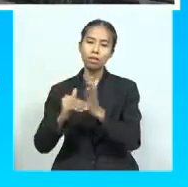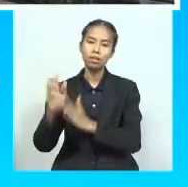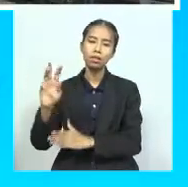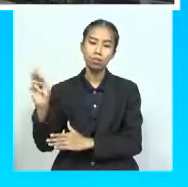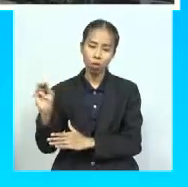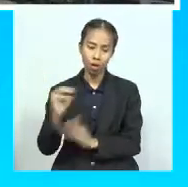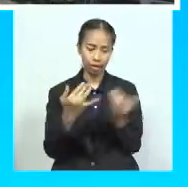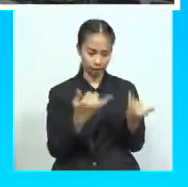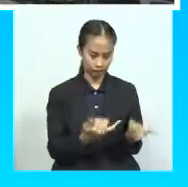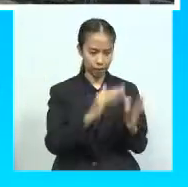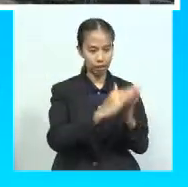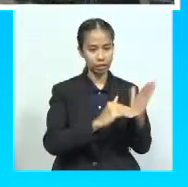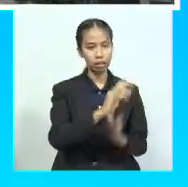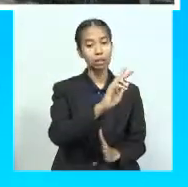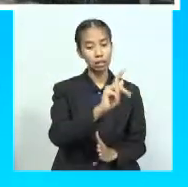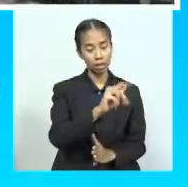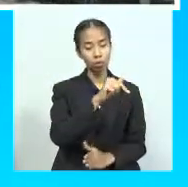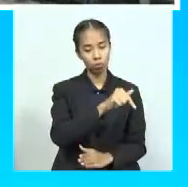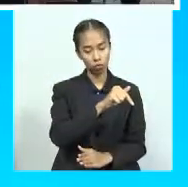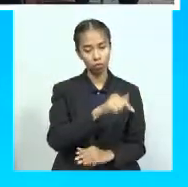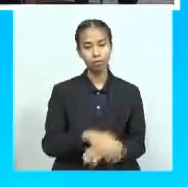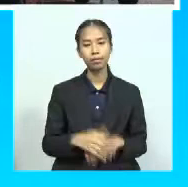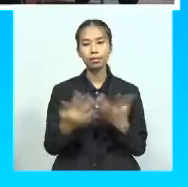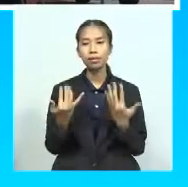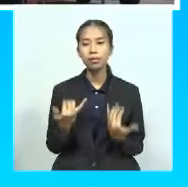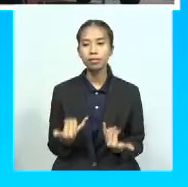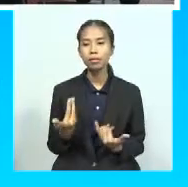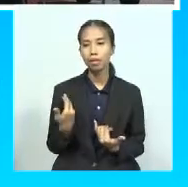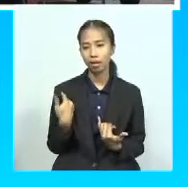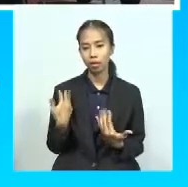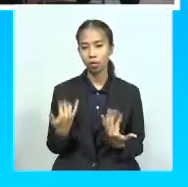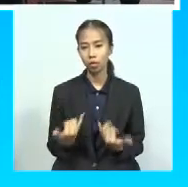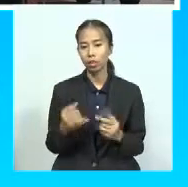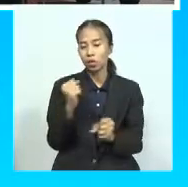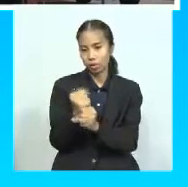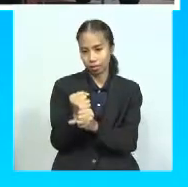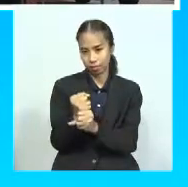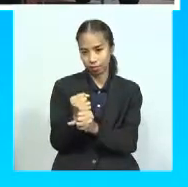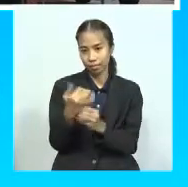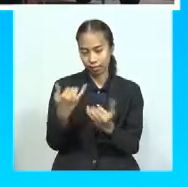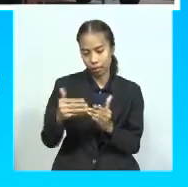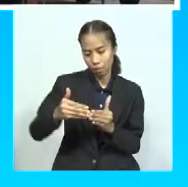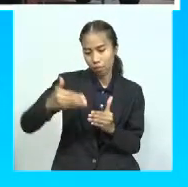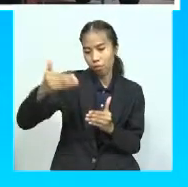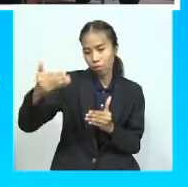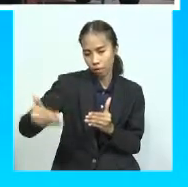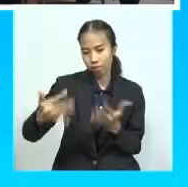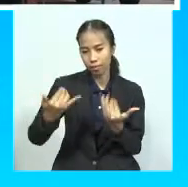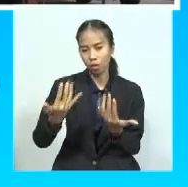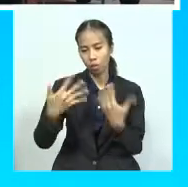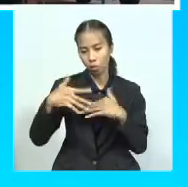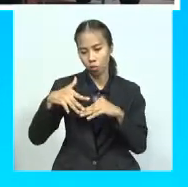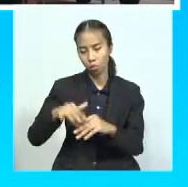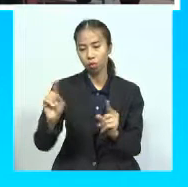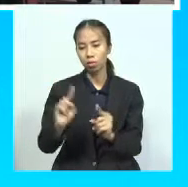ายสีเขียวช่วงแบริ่งสำโรงวันนี้ก็ช่วงแบริ่งสมุทรปราการนะครับก็จะเป็นการผนวกรวม